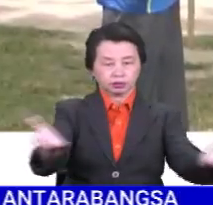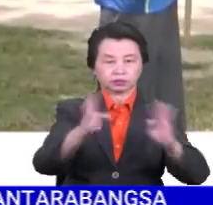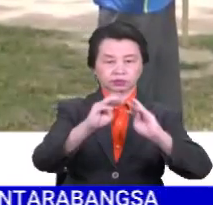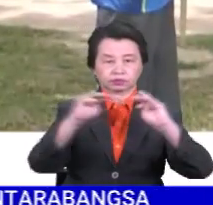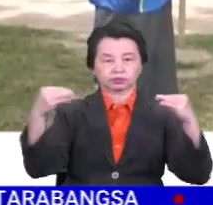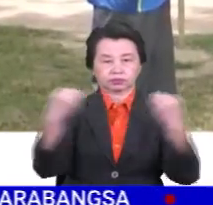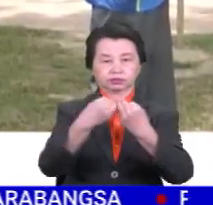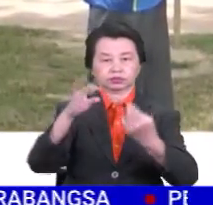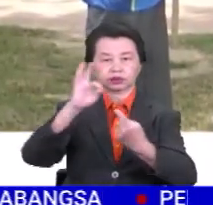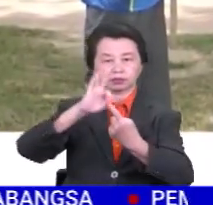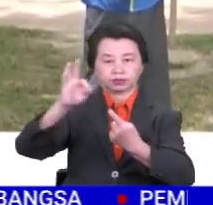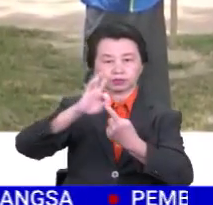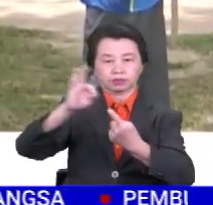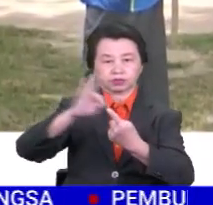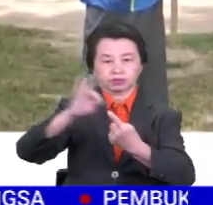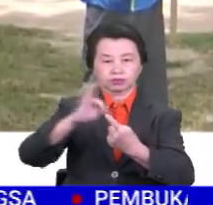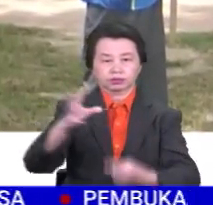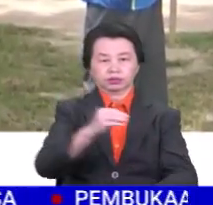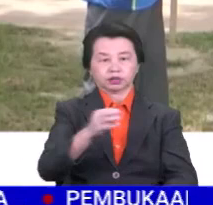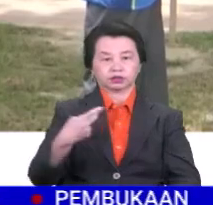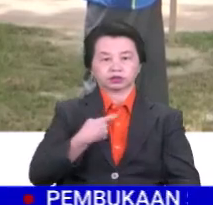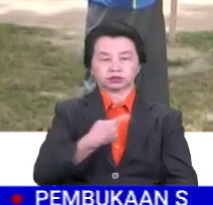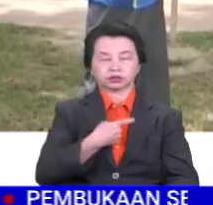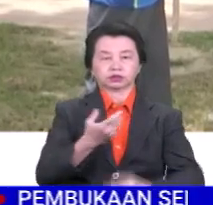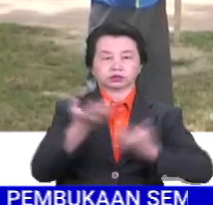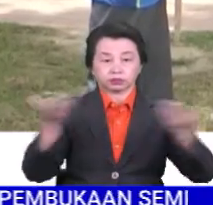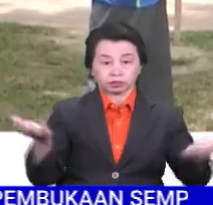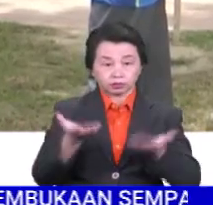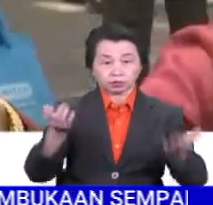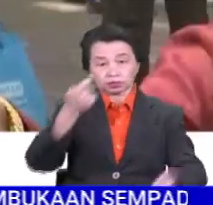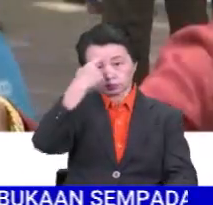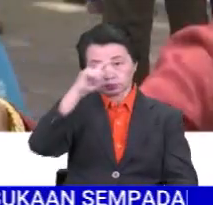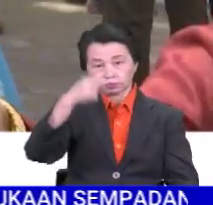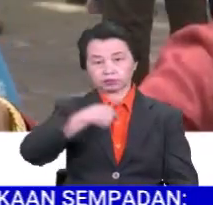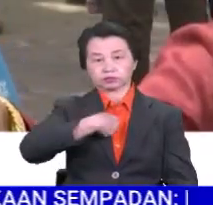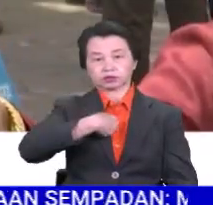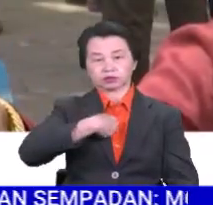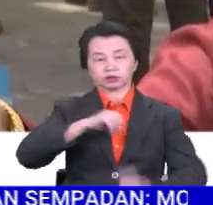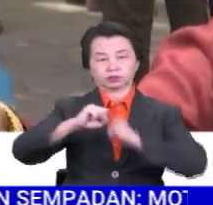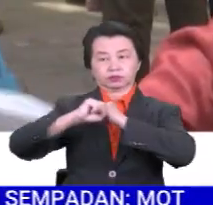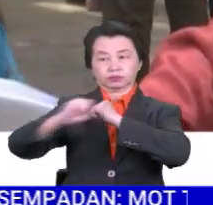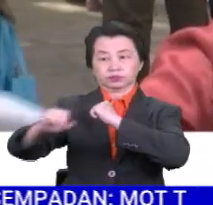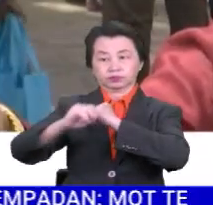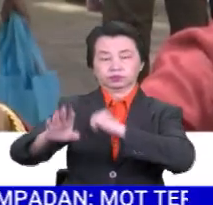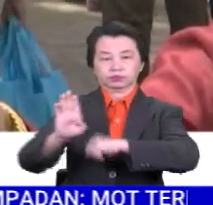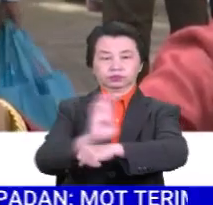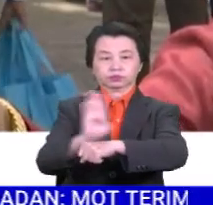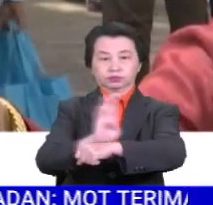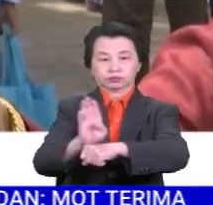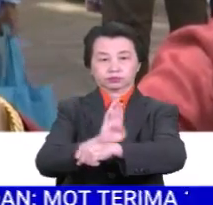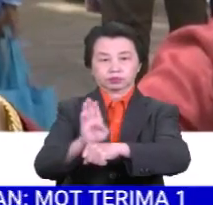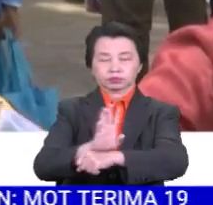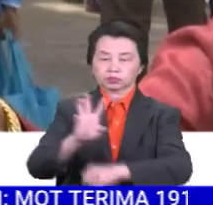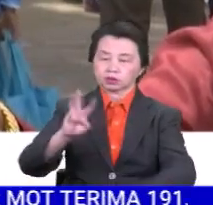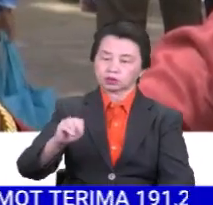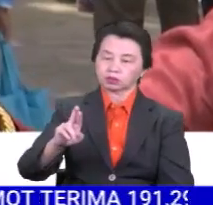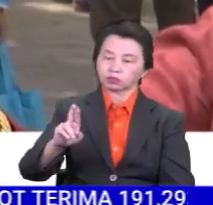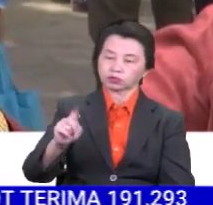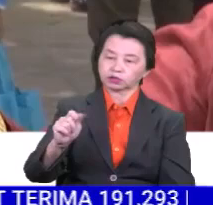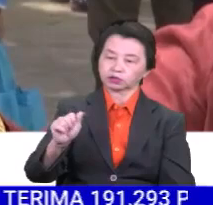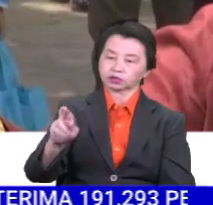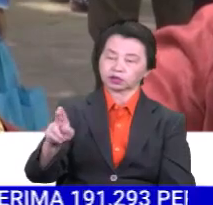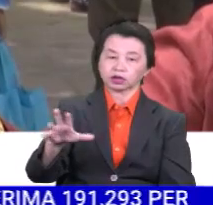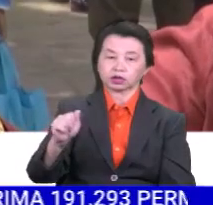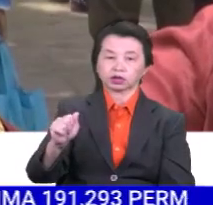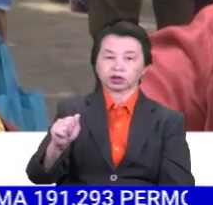masyarakat Pulau Pinang. Dan kita juga ambil kesempatan untuk bagi flyers, promosikan perniagaan Mutiara FM. Jadi anda boleh juga